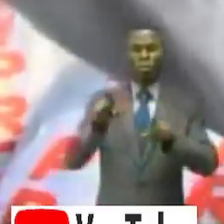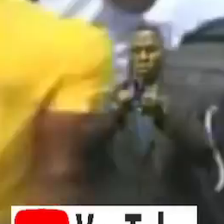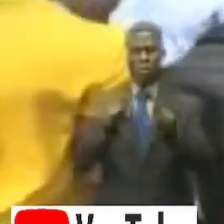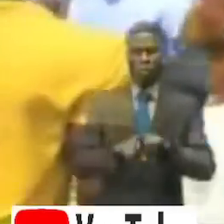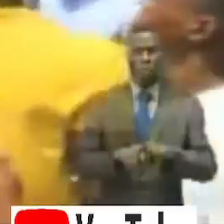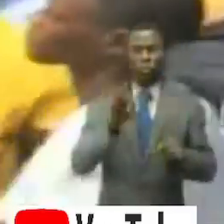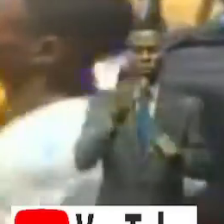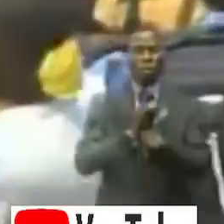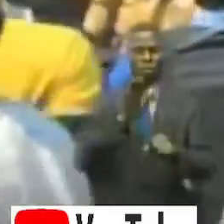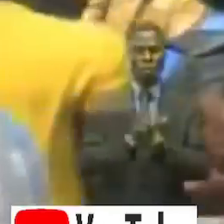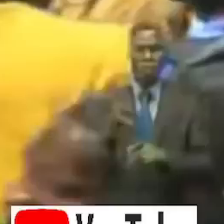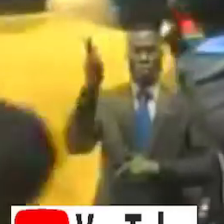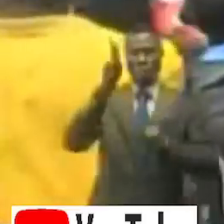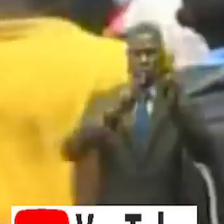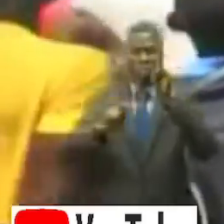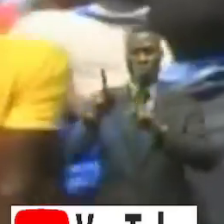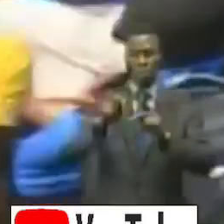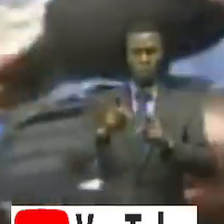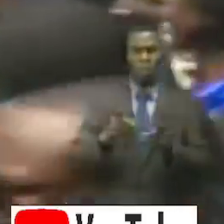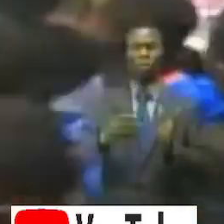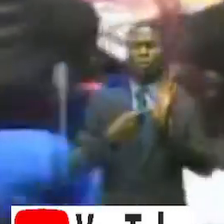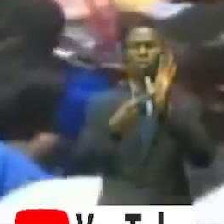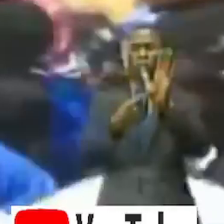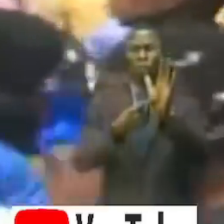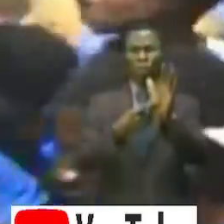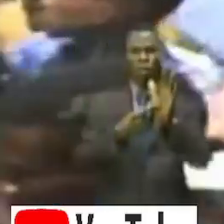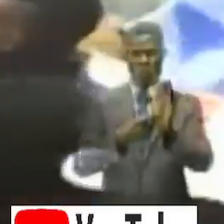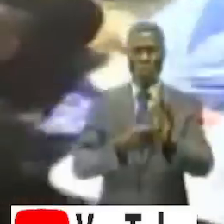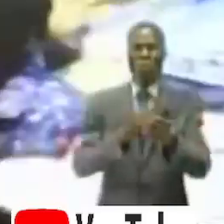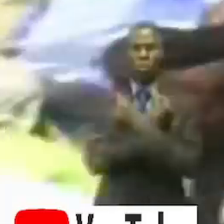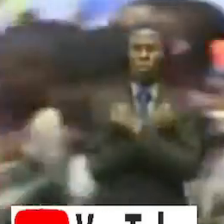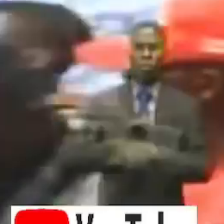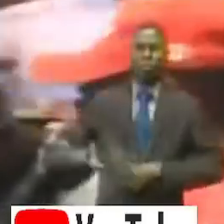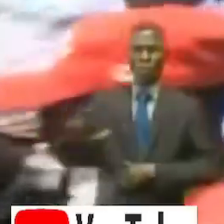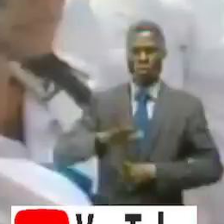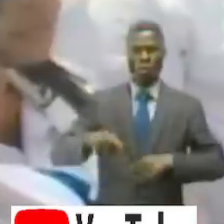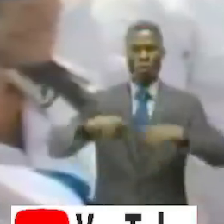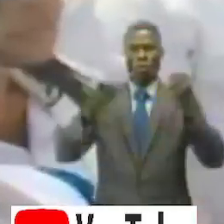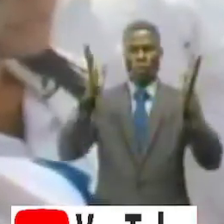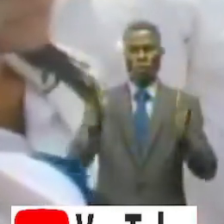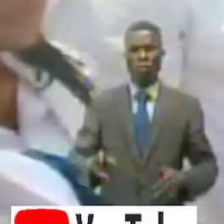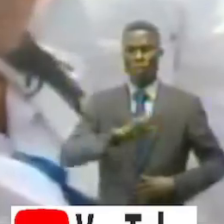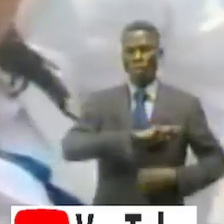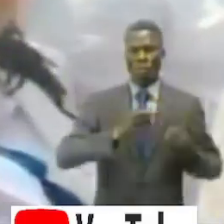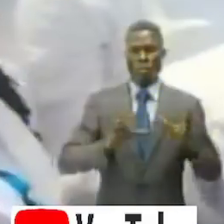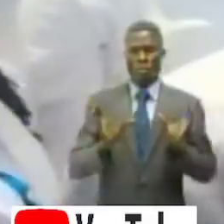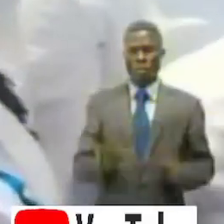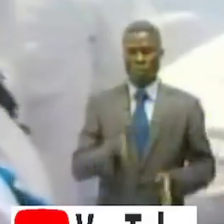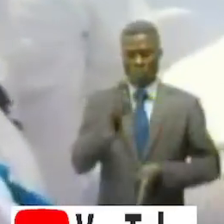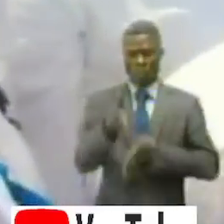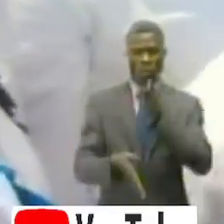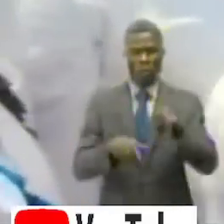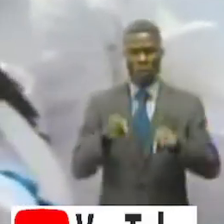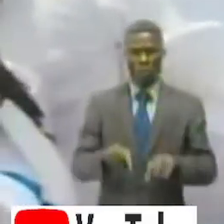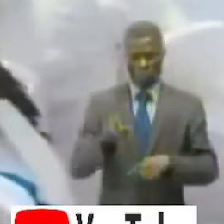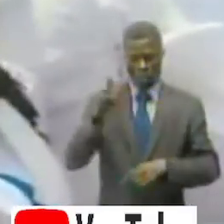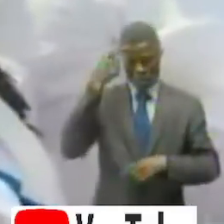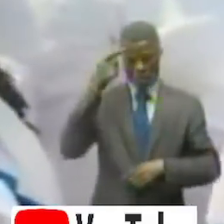ses nombreux militants ont fait montrer le civisme. Opposition républicaine et marché de l'eau, on a